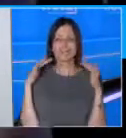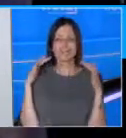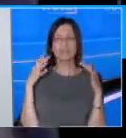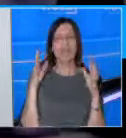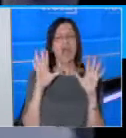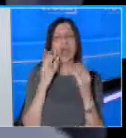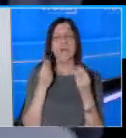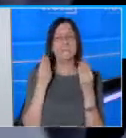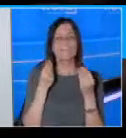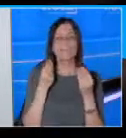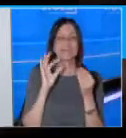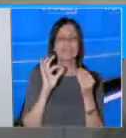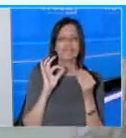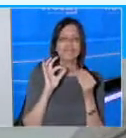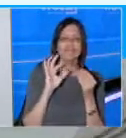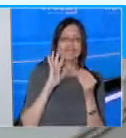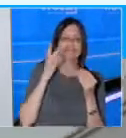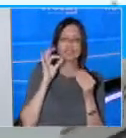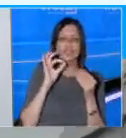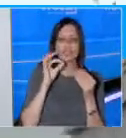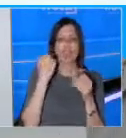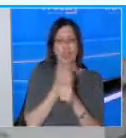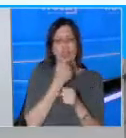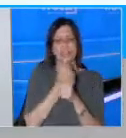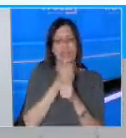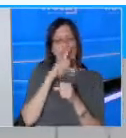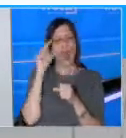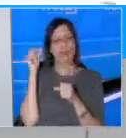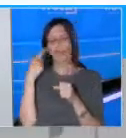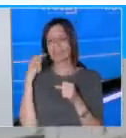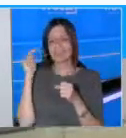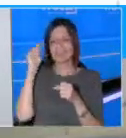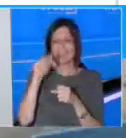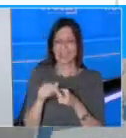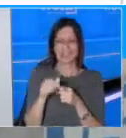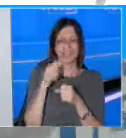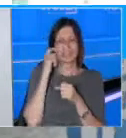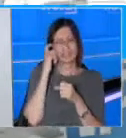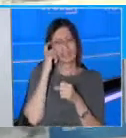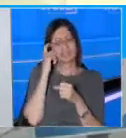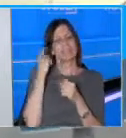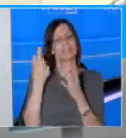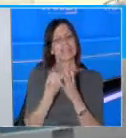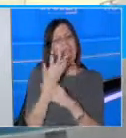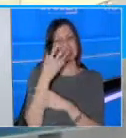של 5 שנים של תוצרת הוליוודית, שטף את הוליווד, ובעצם יצר שם